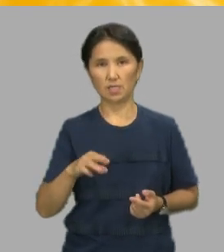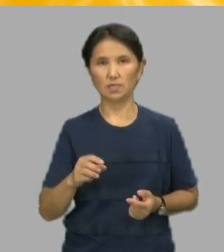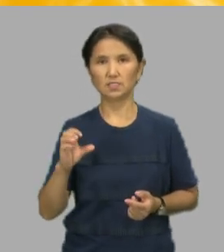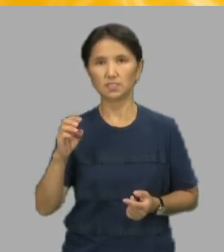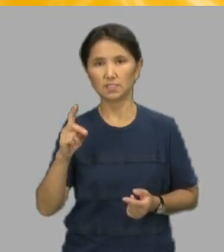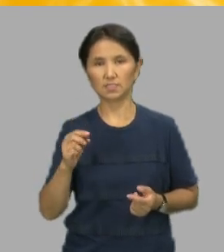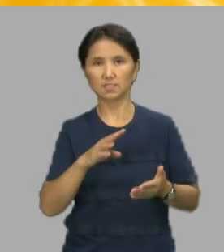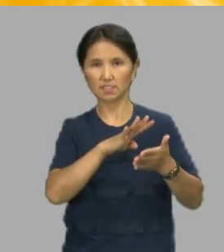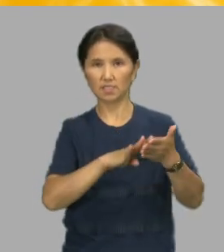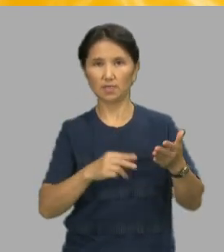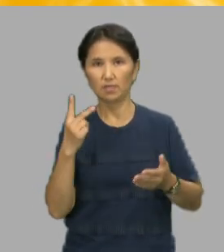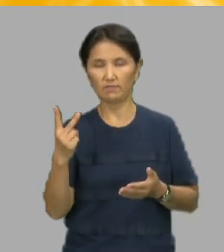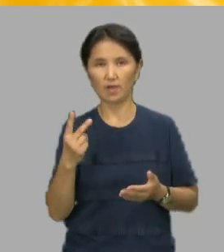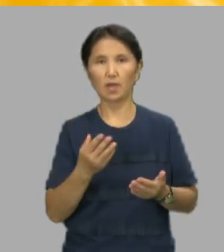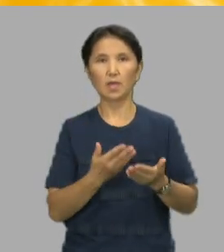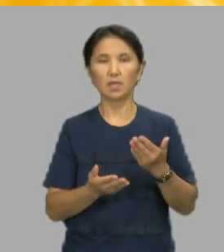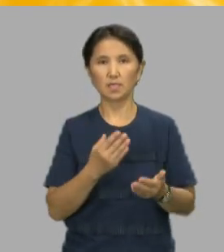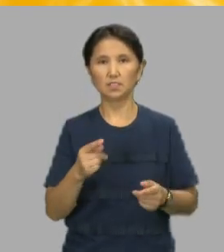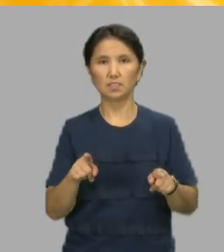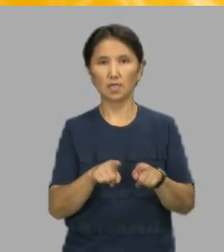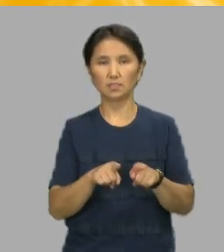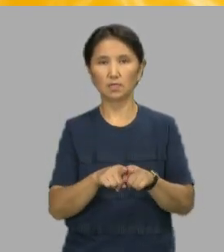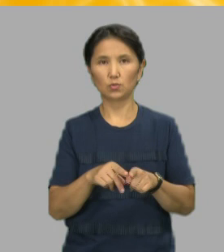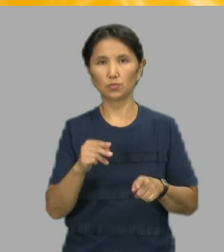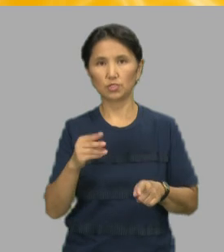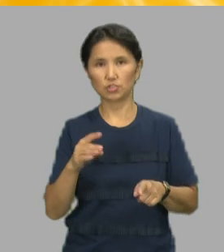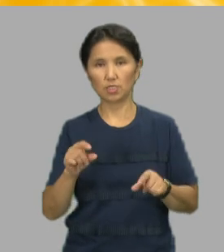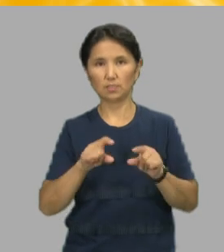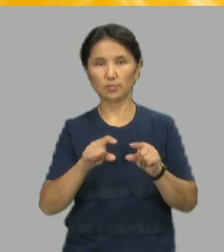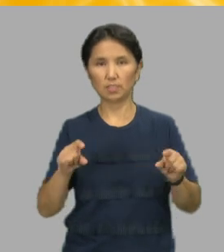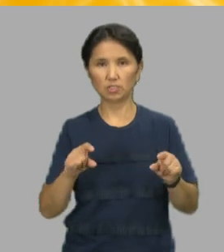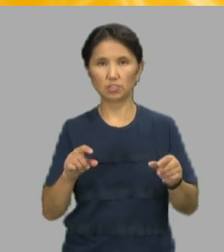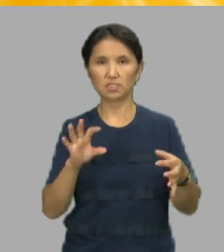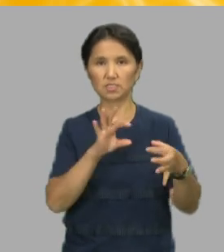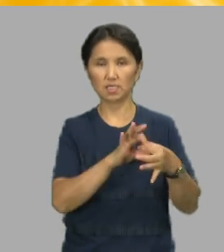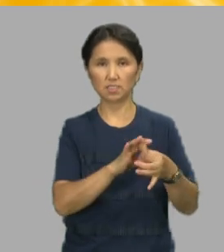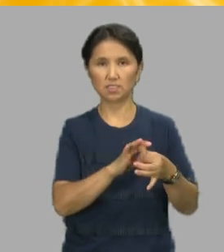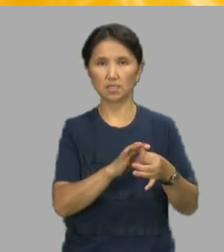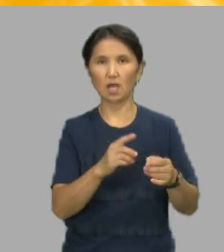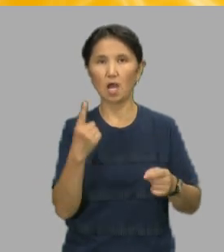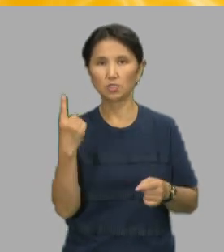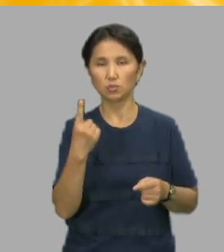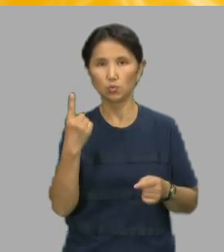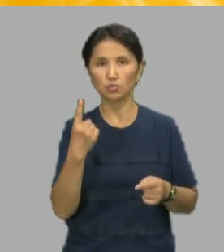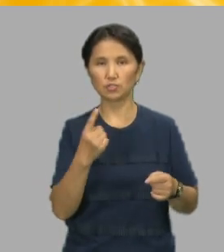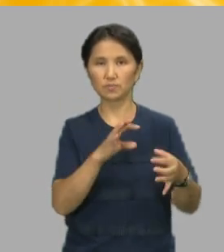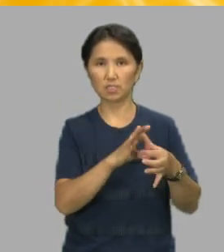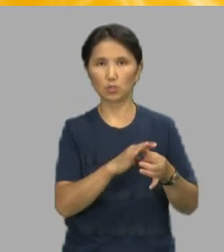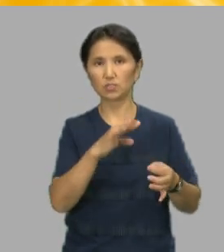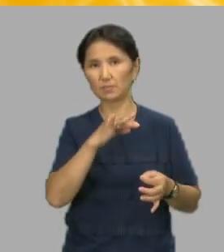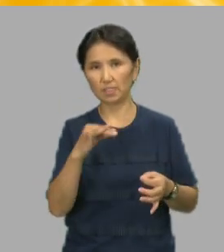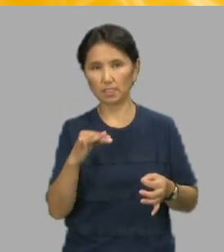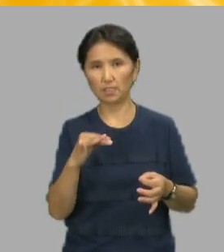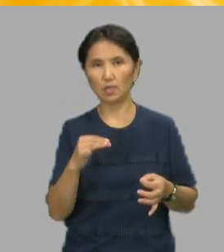Схема 2. Если однородные члены предложения соединены